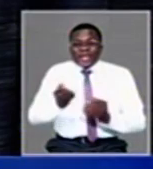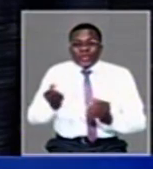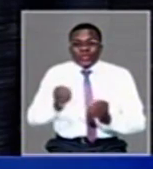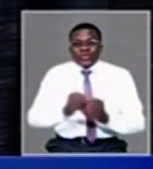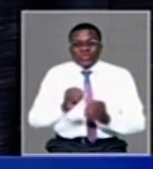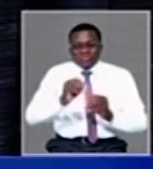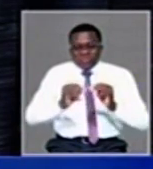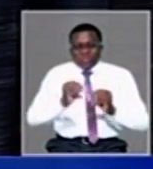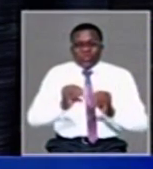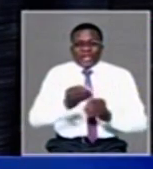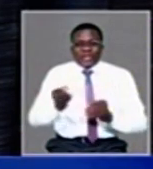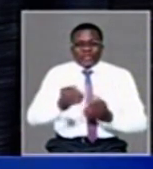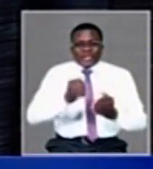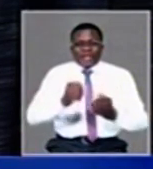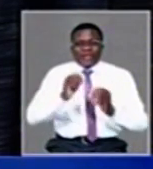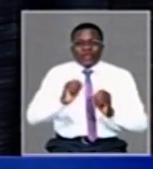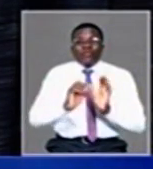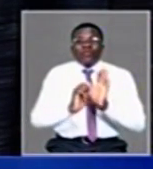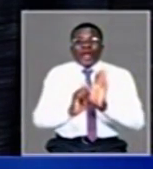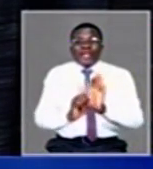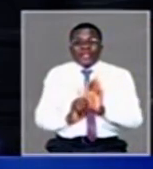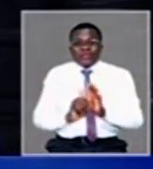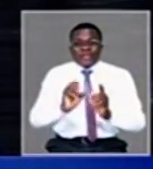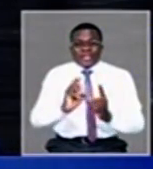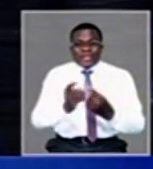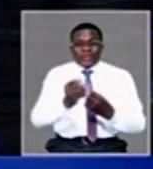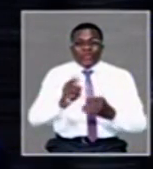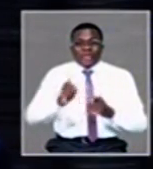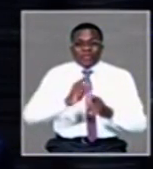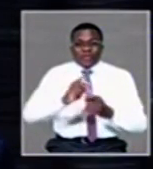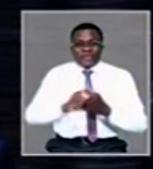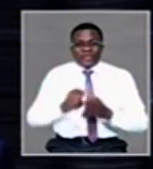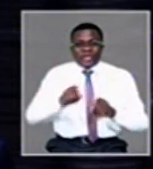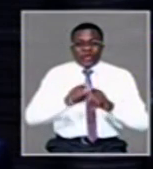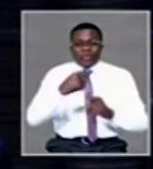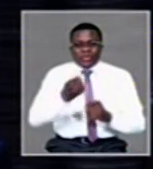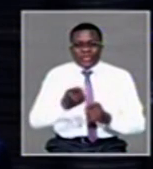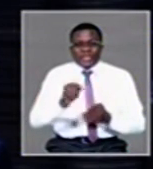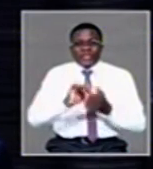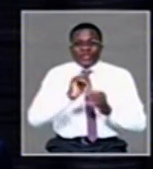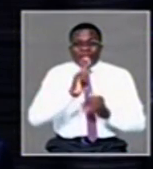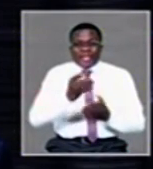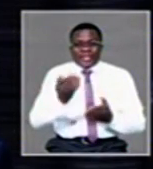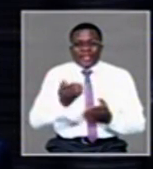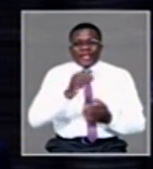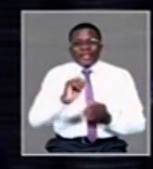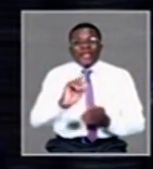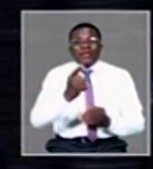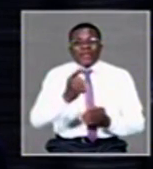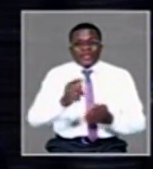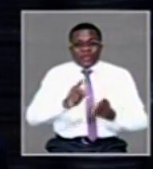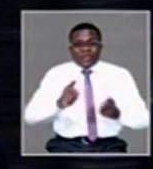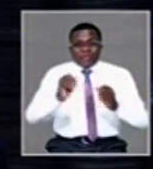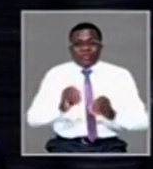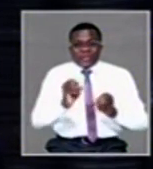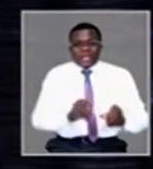le moyen niveau, avant de pouvoir s'exposer dans le domaine professionnel, comme on le dit. Cela étant, il n'est pas seulement une plateforme